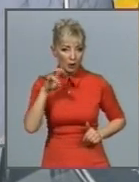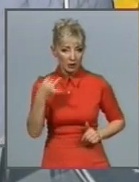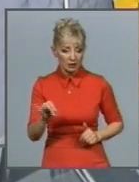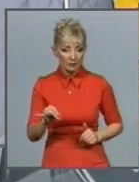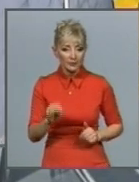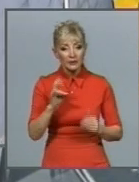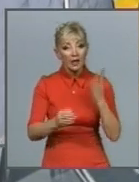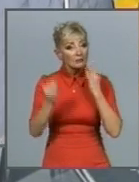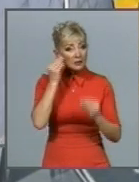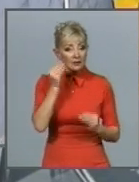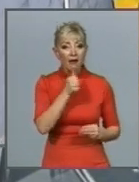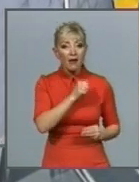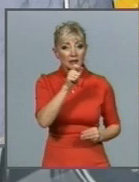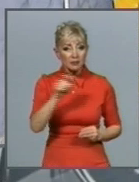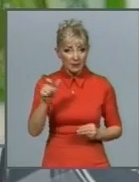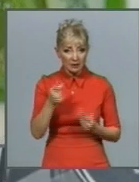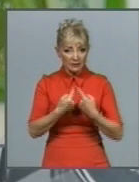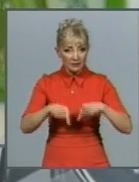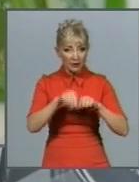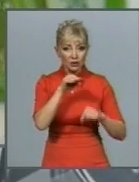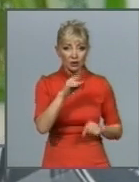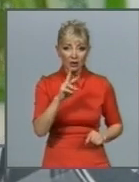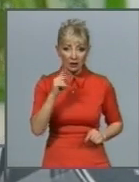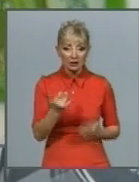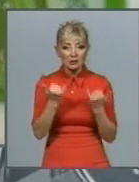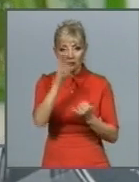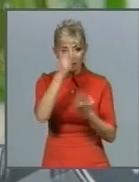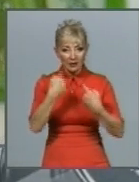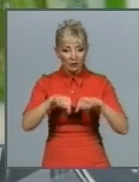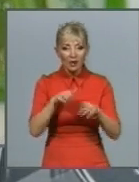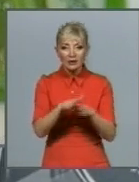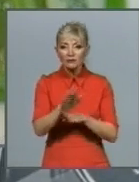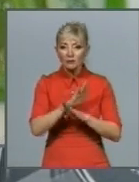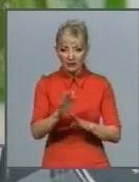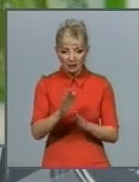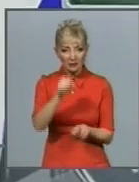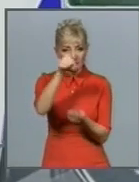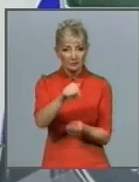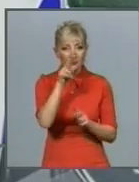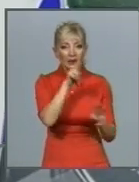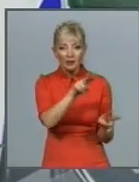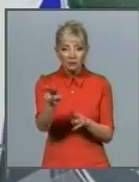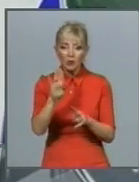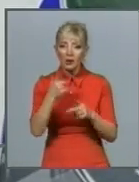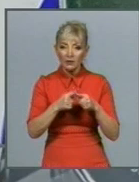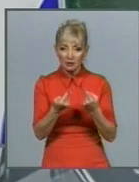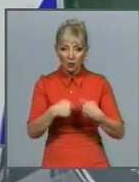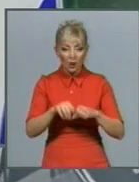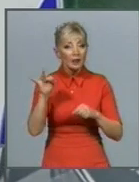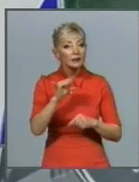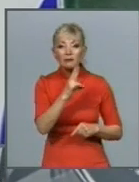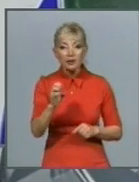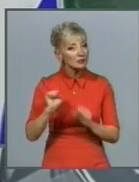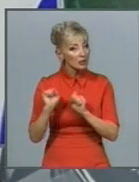На думку експертів у сфері ЖКГ, сьогодні держава не здійснює належного контролю і нагляду у цій галузі і не захищає